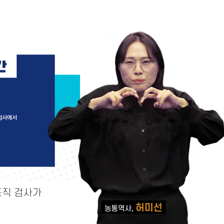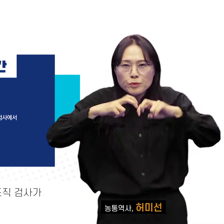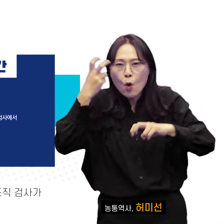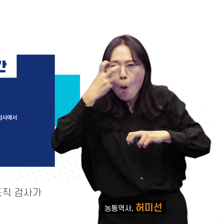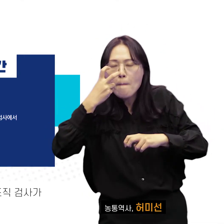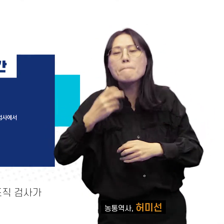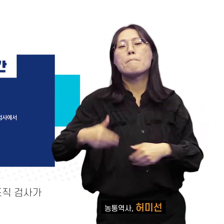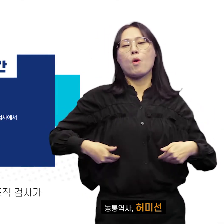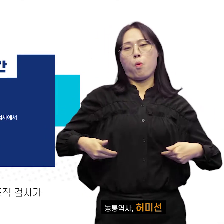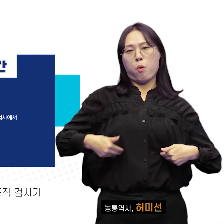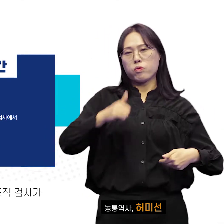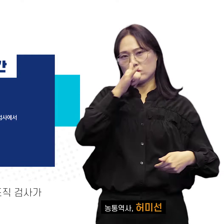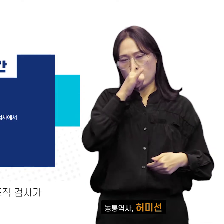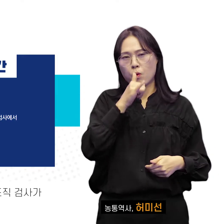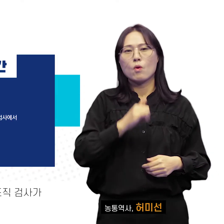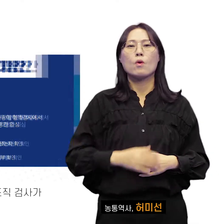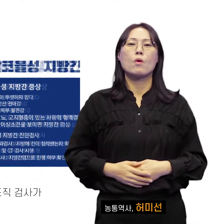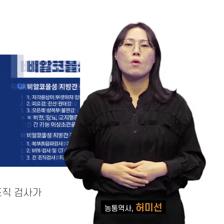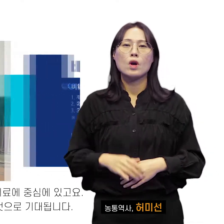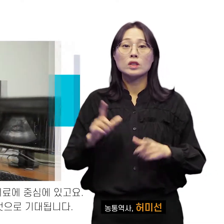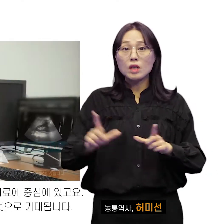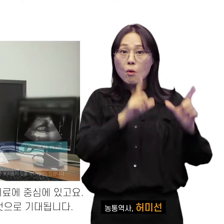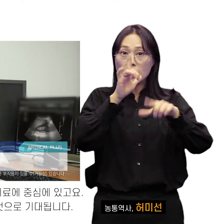수 있습니다.